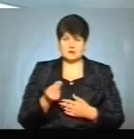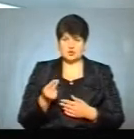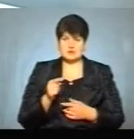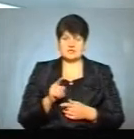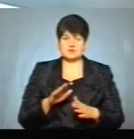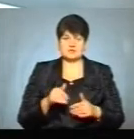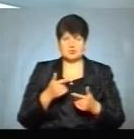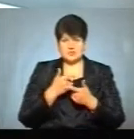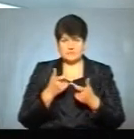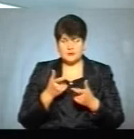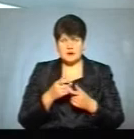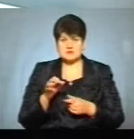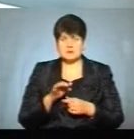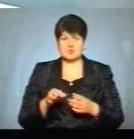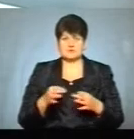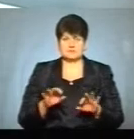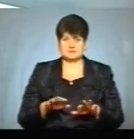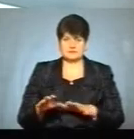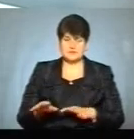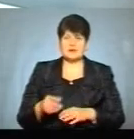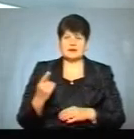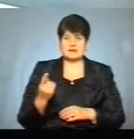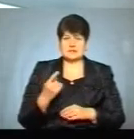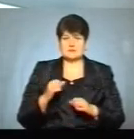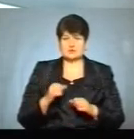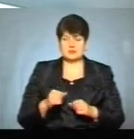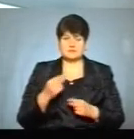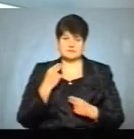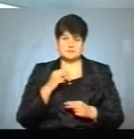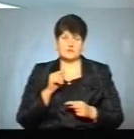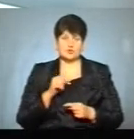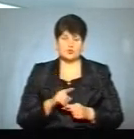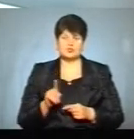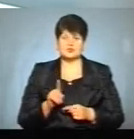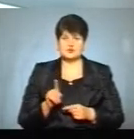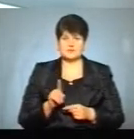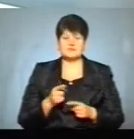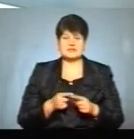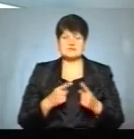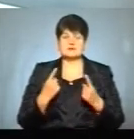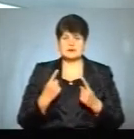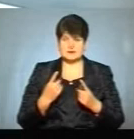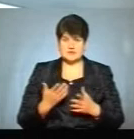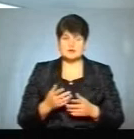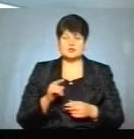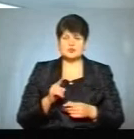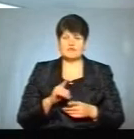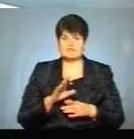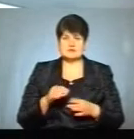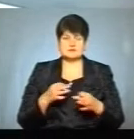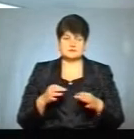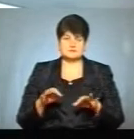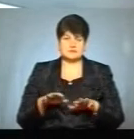дадуть інформацію про вакансії. Ну, єдина, можливо, перевага в тому, що, ну, але це суттєва перевага, що всі вакансії, які в